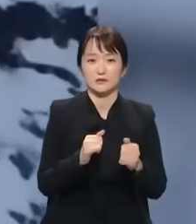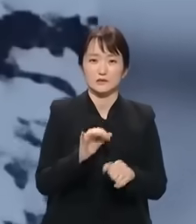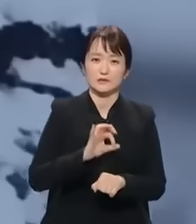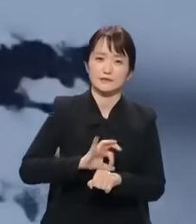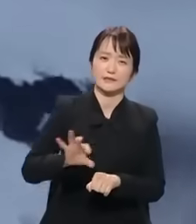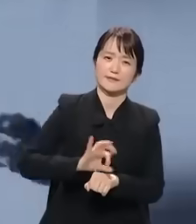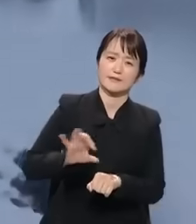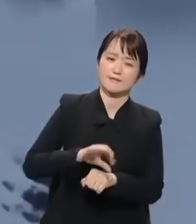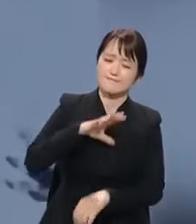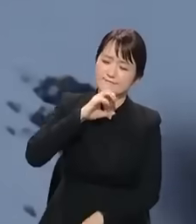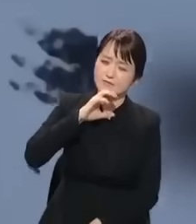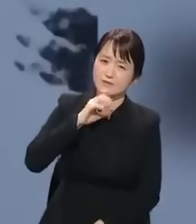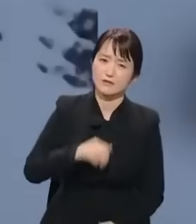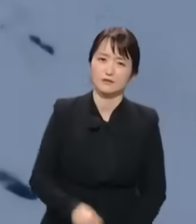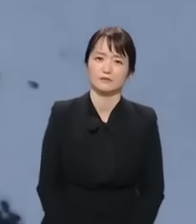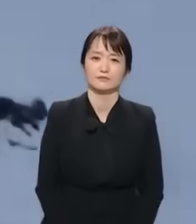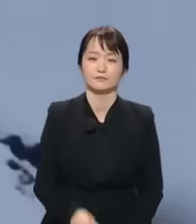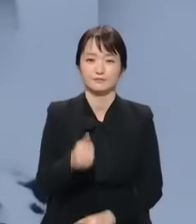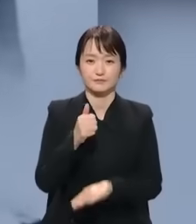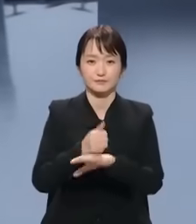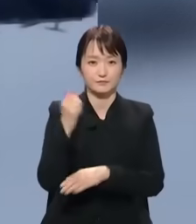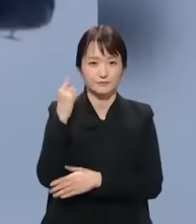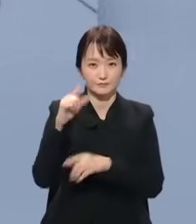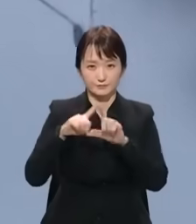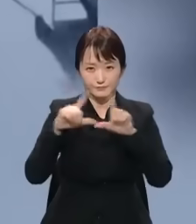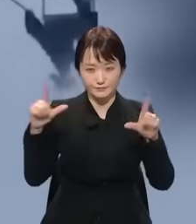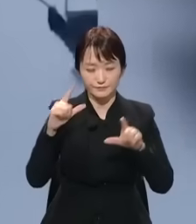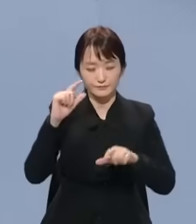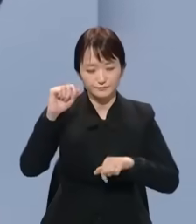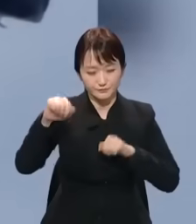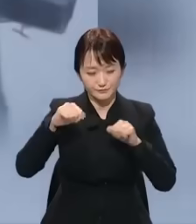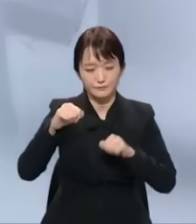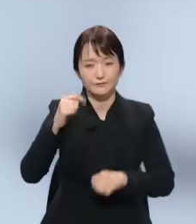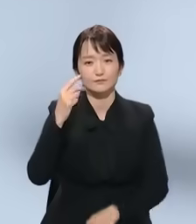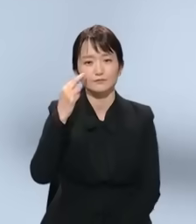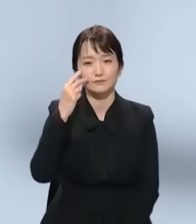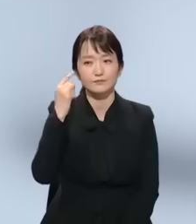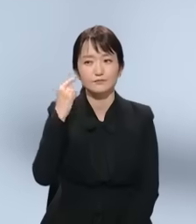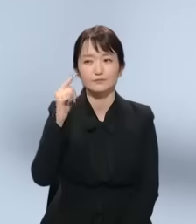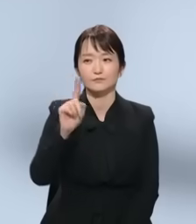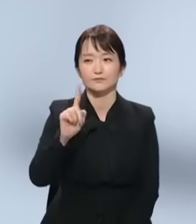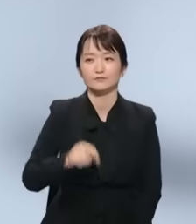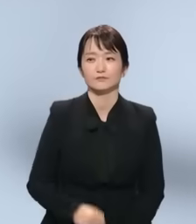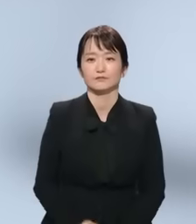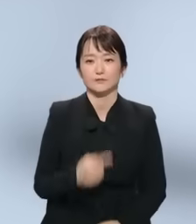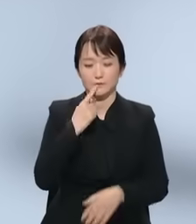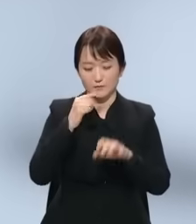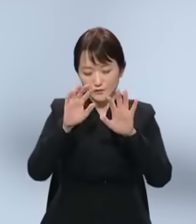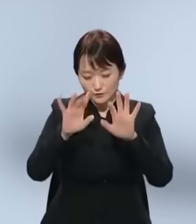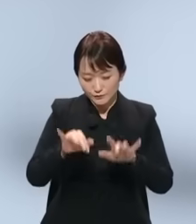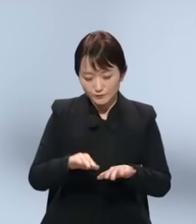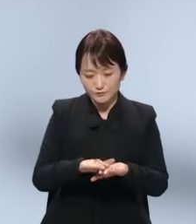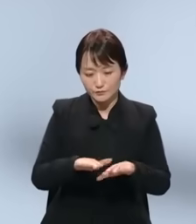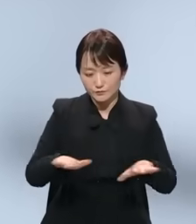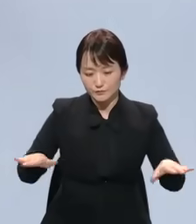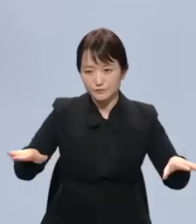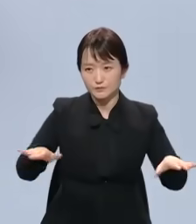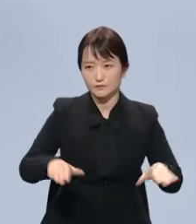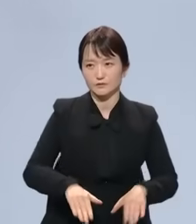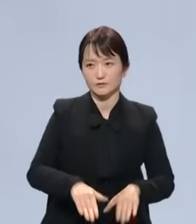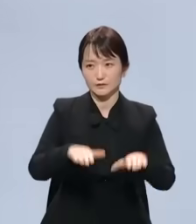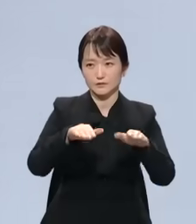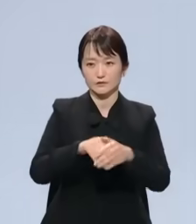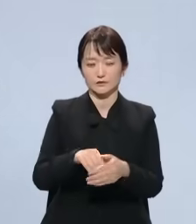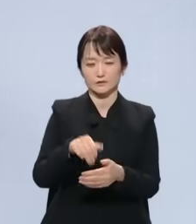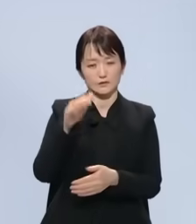불만을 터뜨렸다고 합니다. 마지막 픽 주인공 동물 미국으로 갑니다. 네, 눈밭에 외로이 누워있는 이 친구,